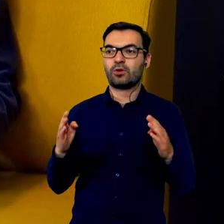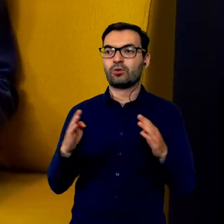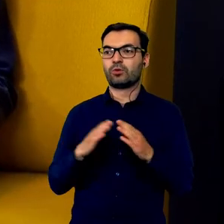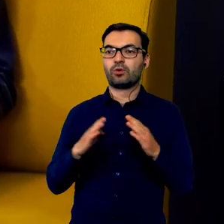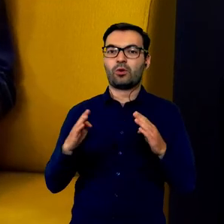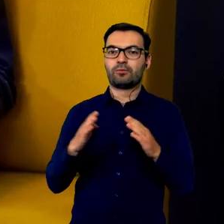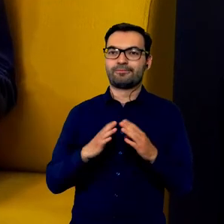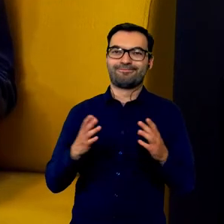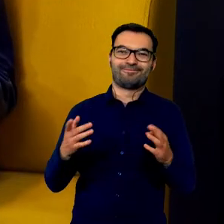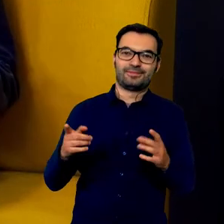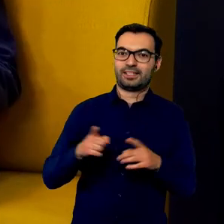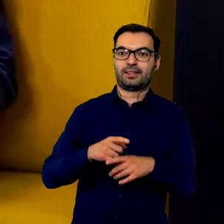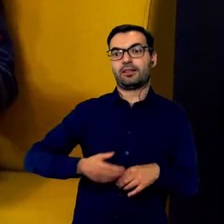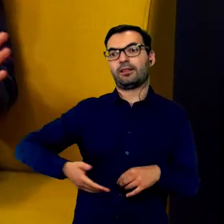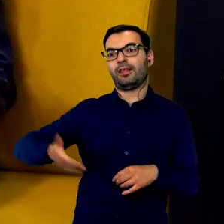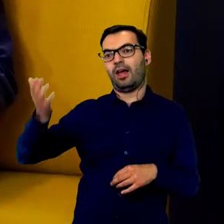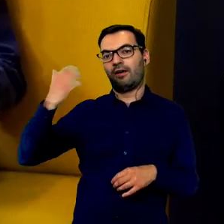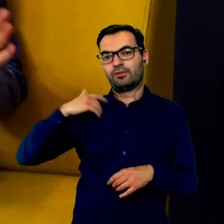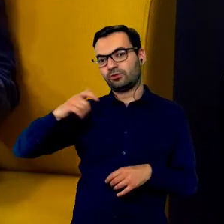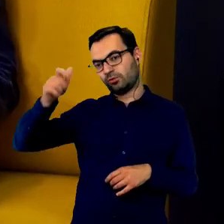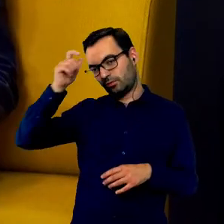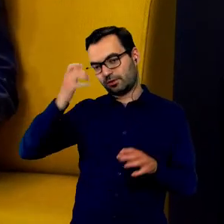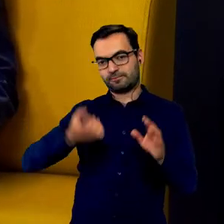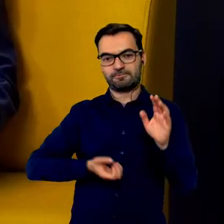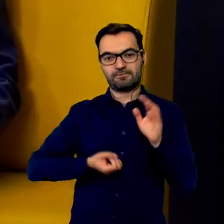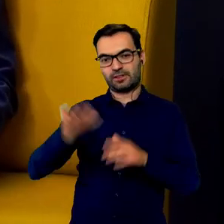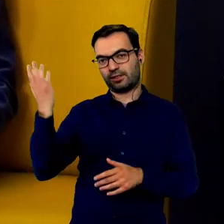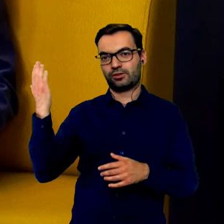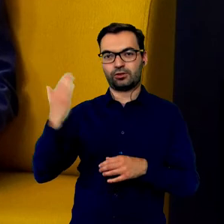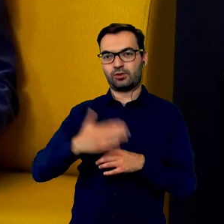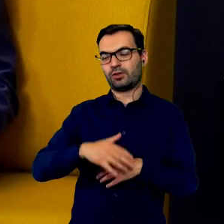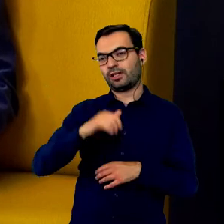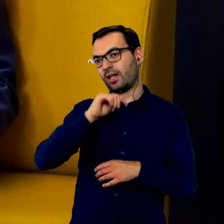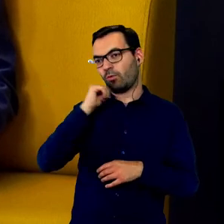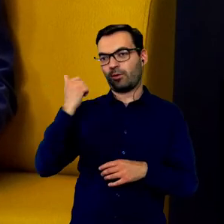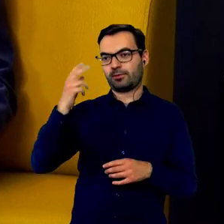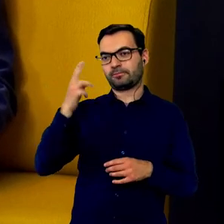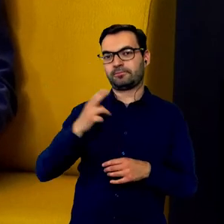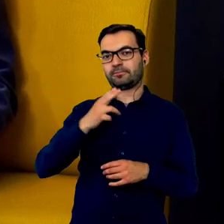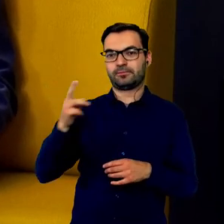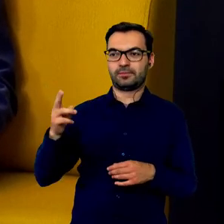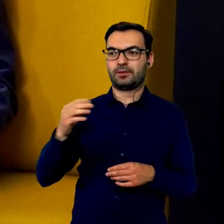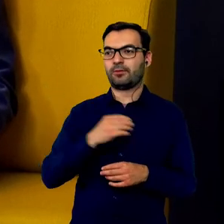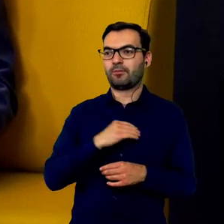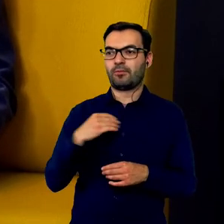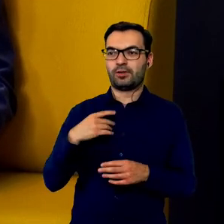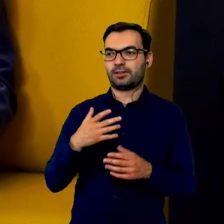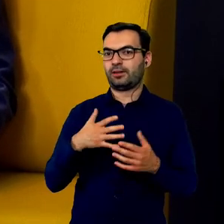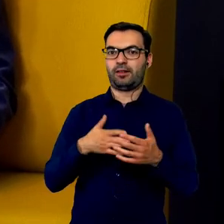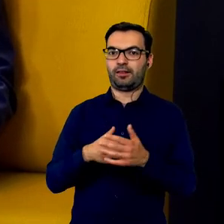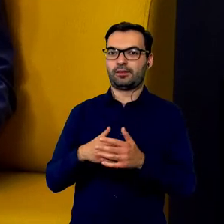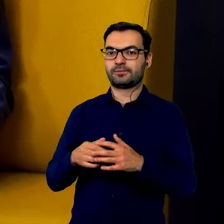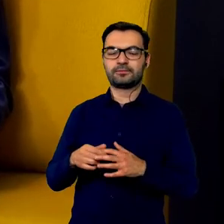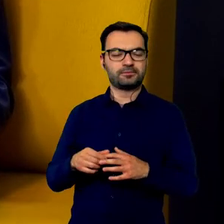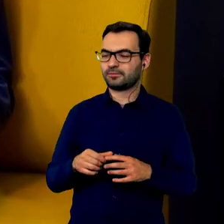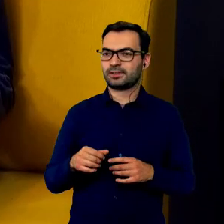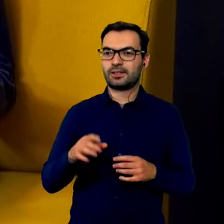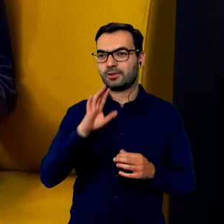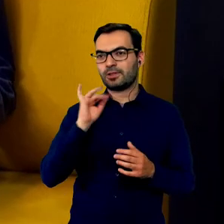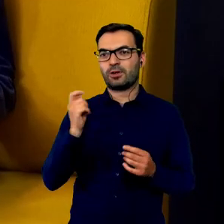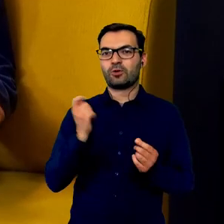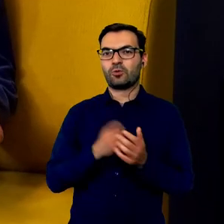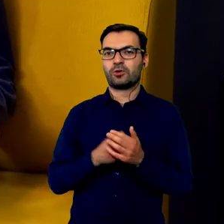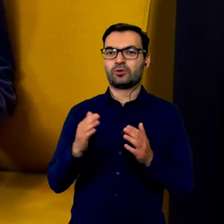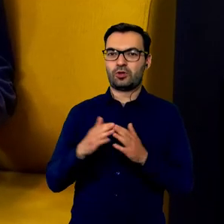to też nie tak jak dawniej, że człowiek wyjeżdża, koniec, i do Europy, a Polska jest nieosiągalna. To jest tak jak